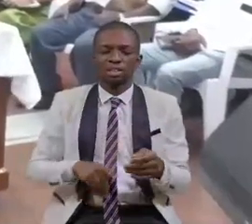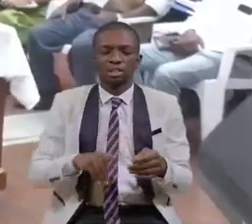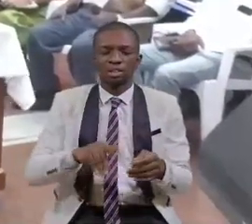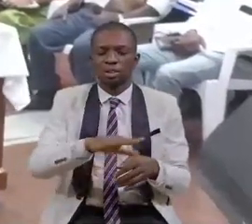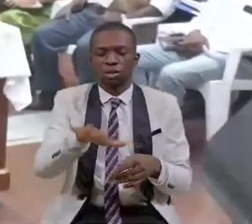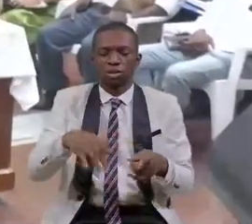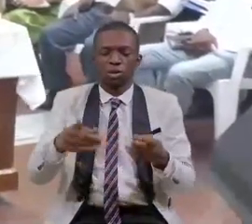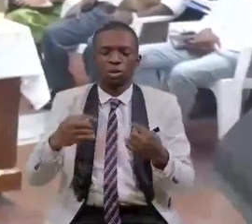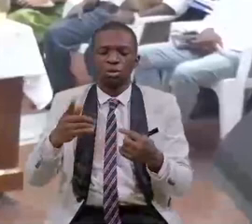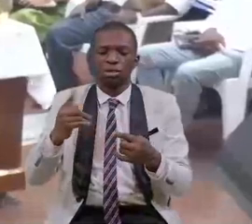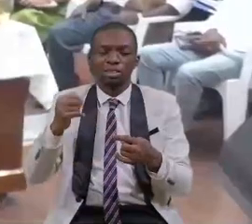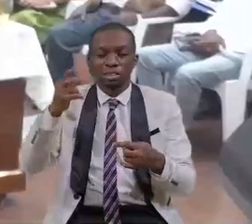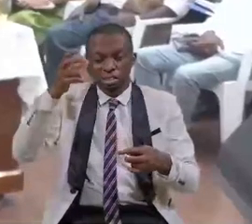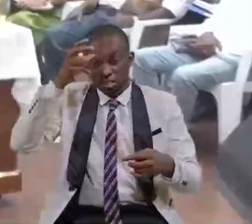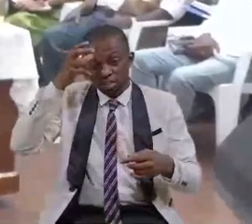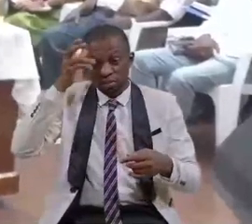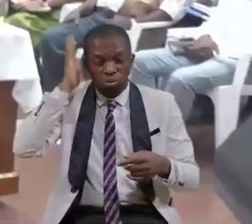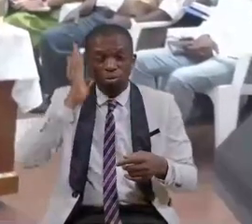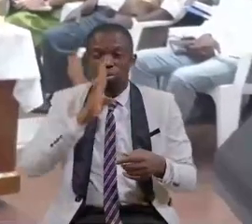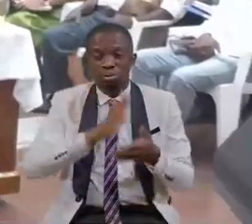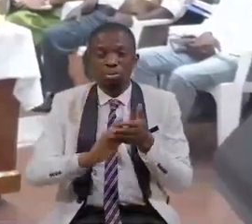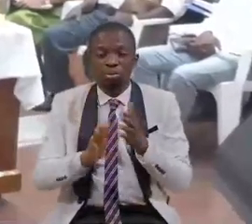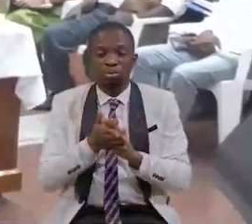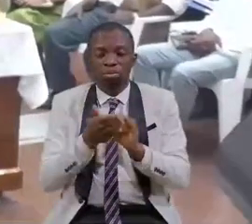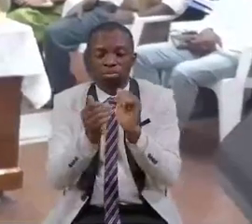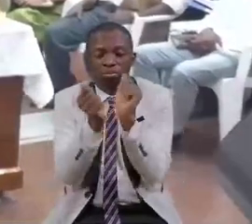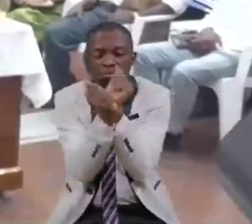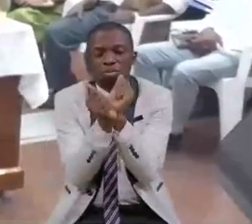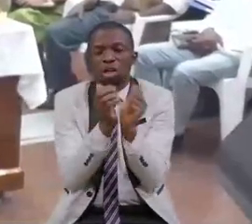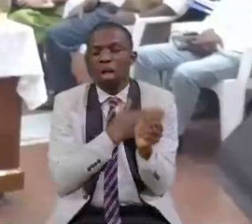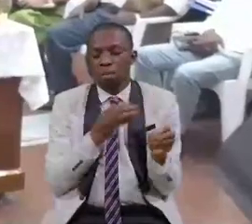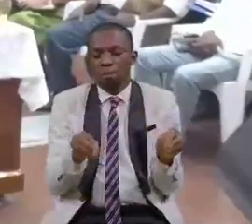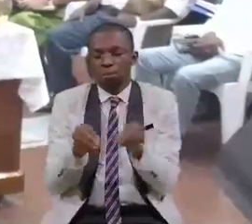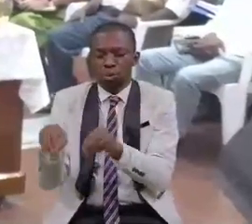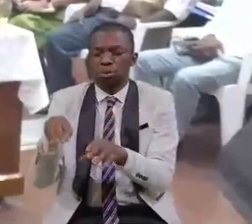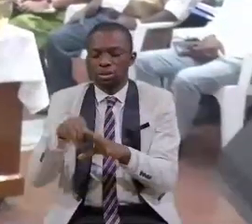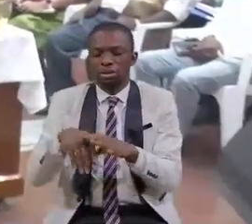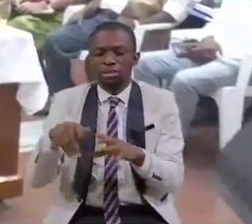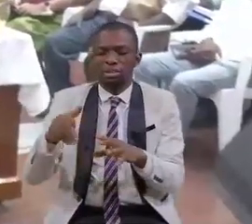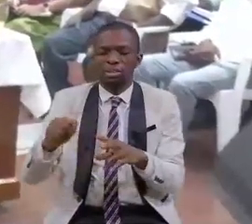le diable sera lié et jeté dans l'abîme. Lorsque le royaume là vient,